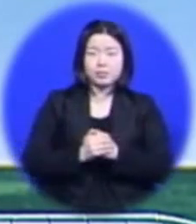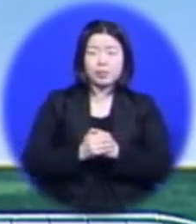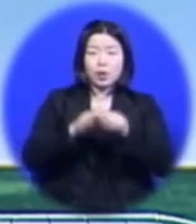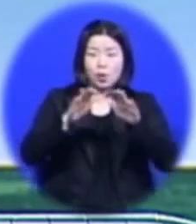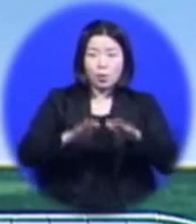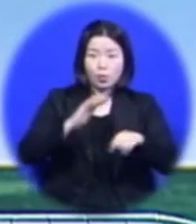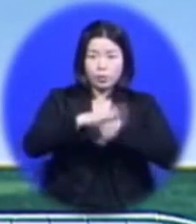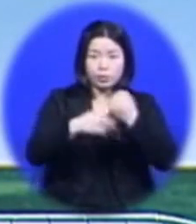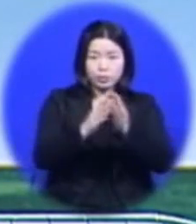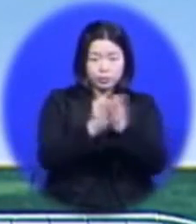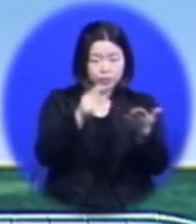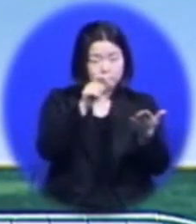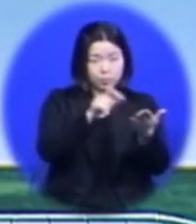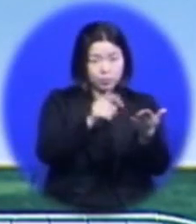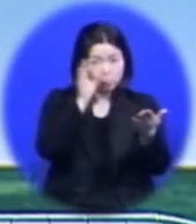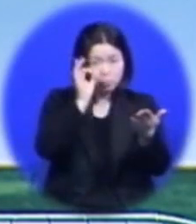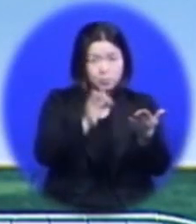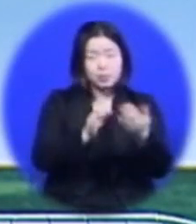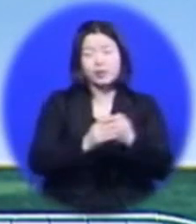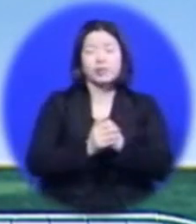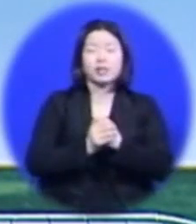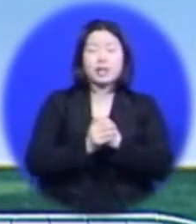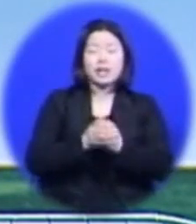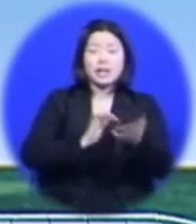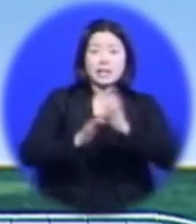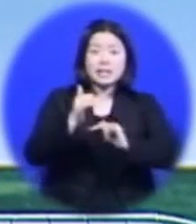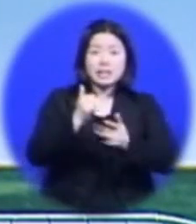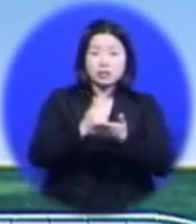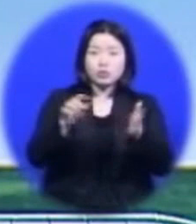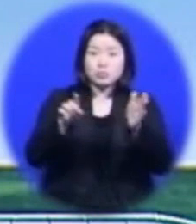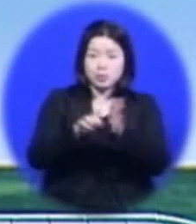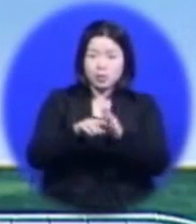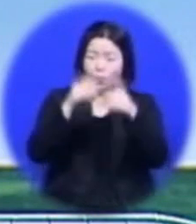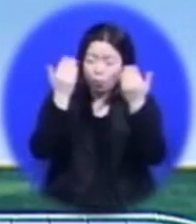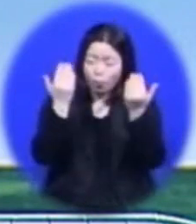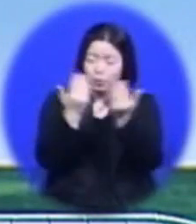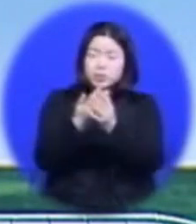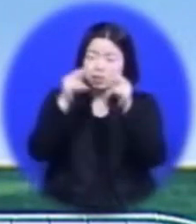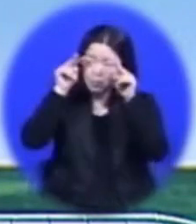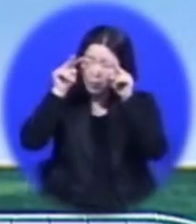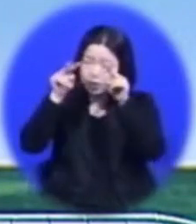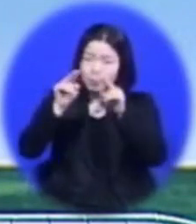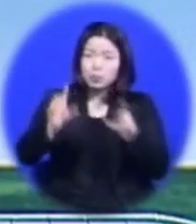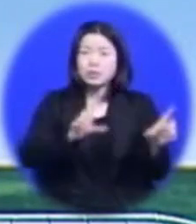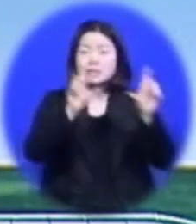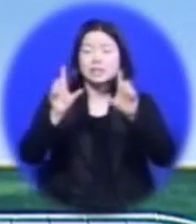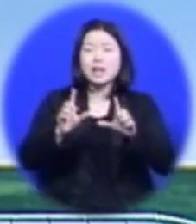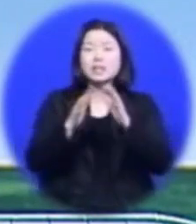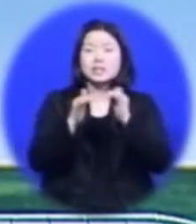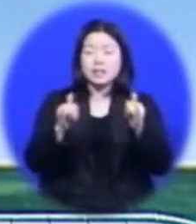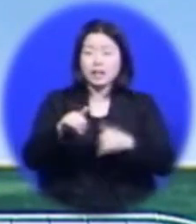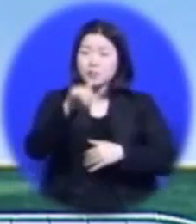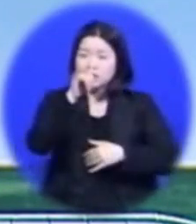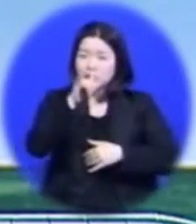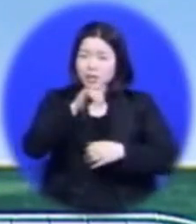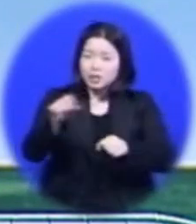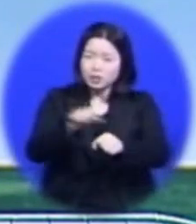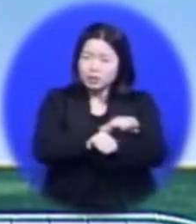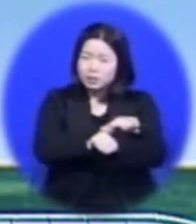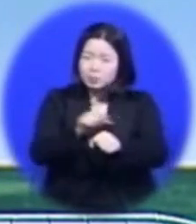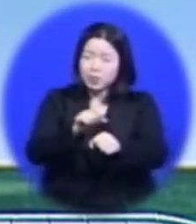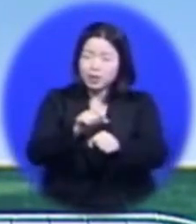오늘 본문에 보면 그 예수 믿는 사람, 예수님을 온전히 바라보고 자란 사람에게 있는 독특한